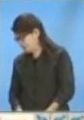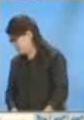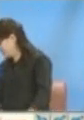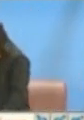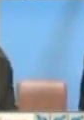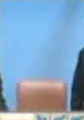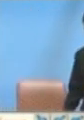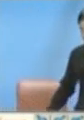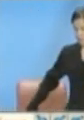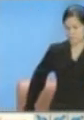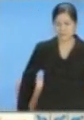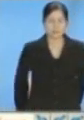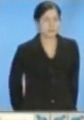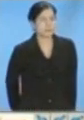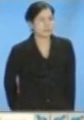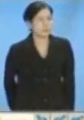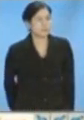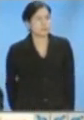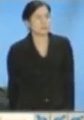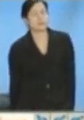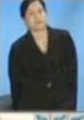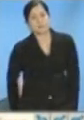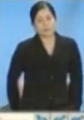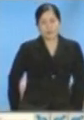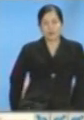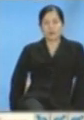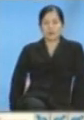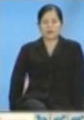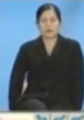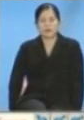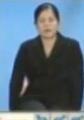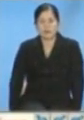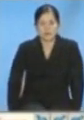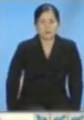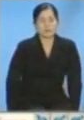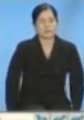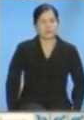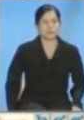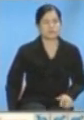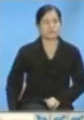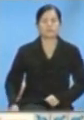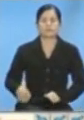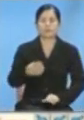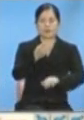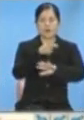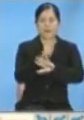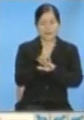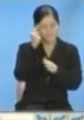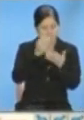ประเด็นไม่มีอะไรเลยนะครับประเด็นเนี่ยประธานสามารถใช้ดุลพินิจในการวินิจฉัยได้เลยมันเป็นเรื่องของ